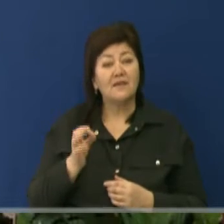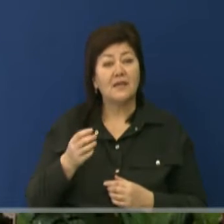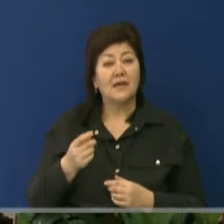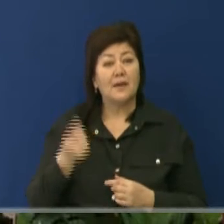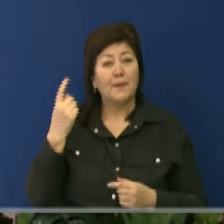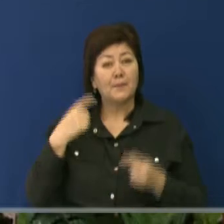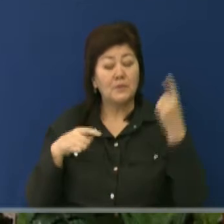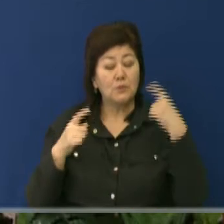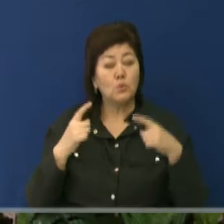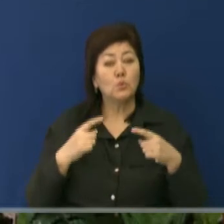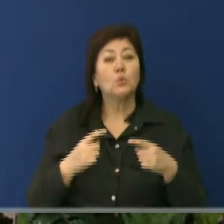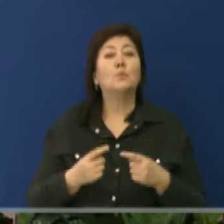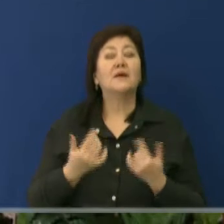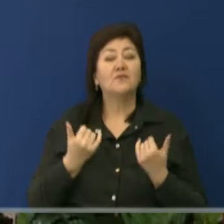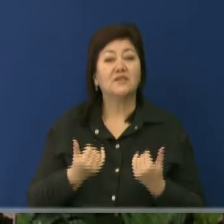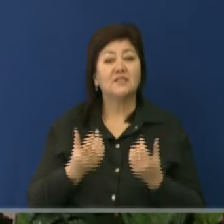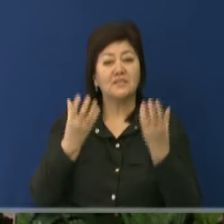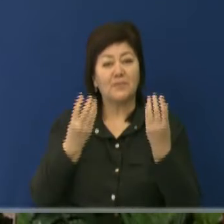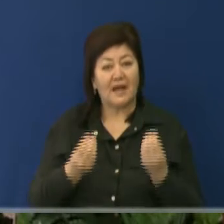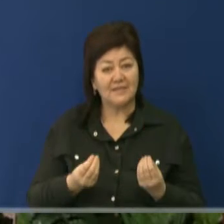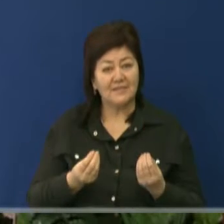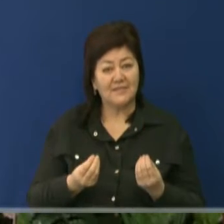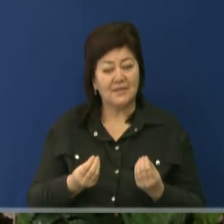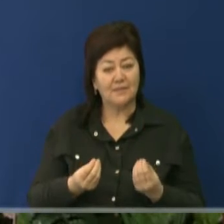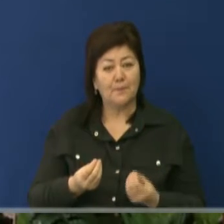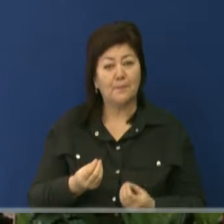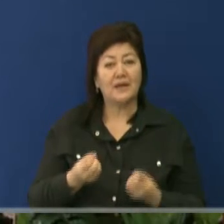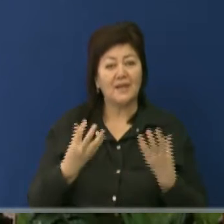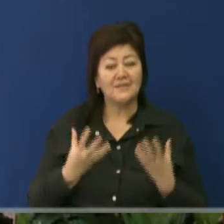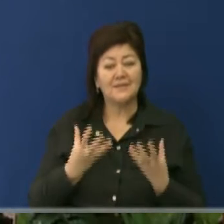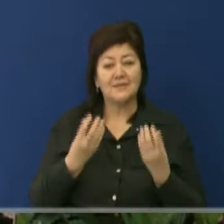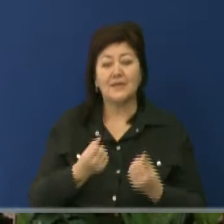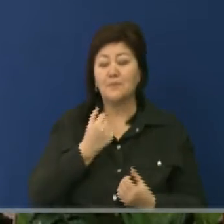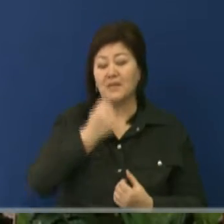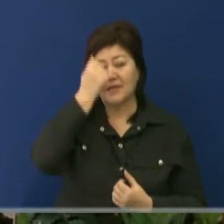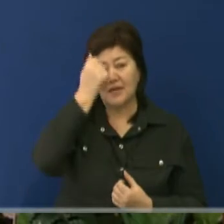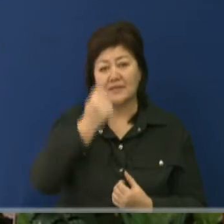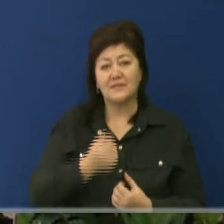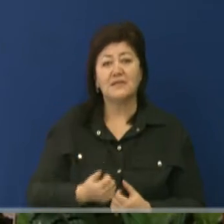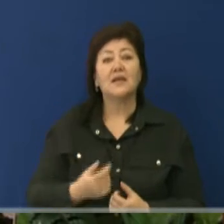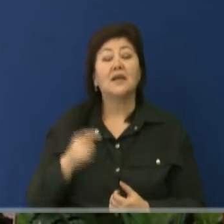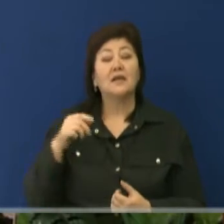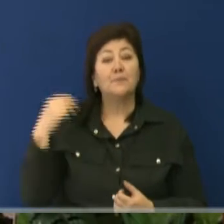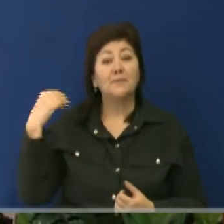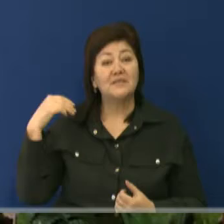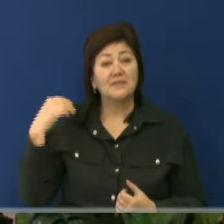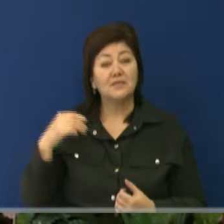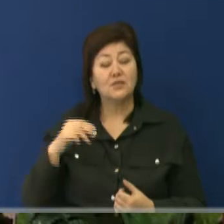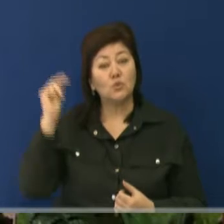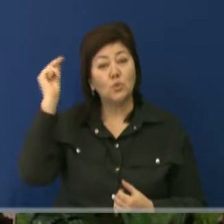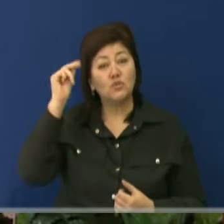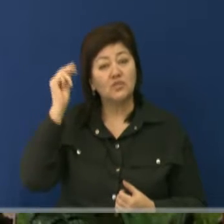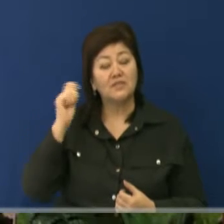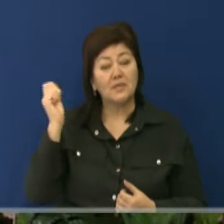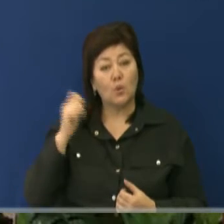Украинаның Днепродержинск қаласында оқыған. Біз өзіміздің туған Қазақстанымызда тұратынымызға, достық қарым-қатынасымыздың болғанына,